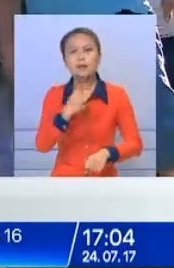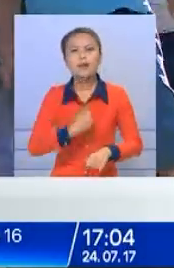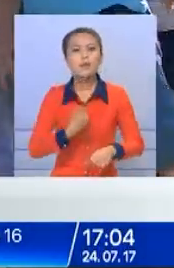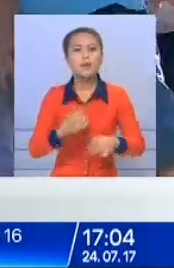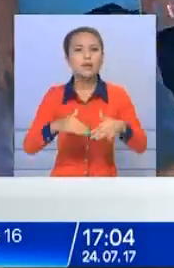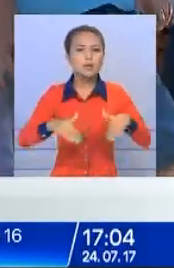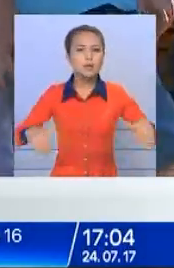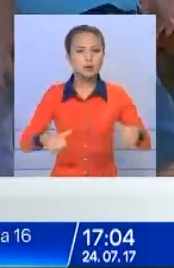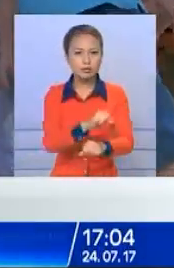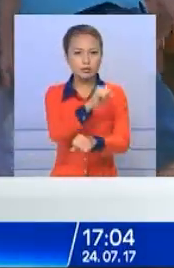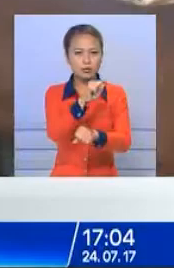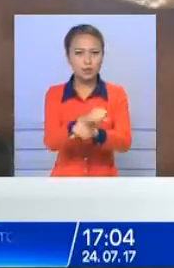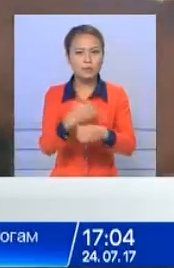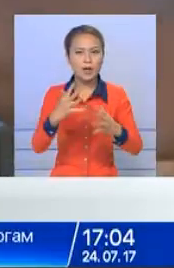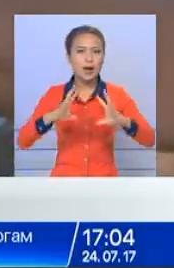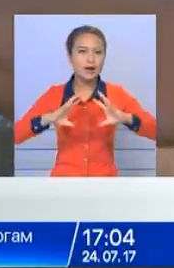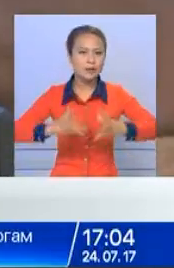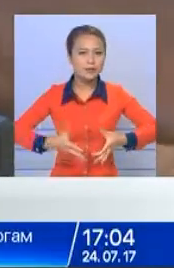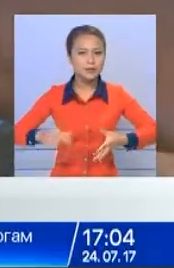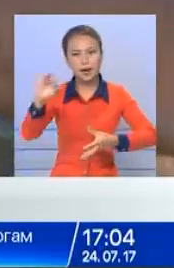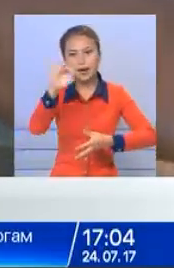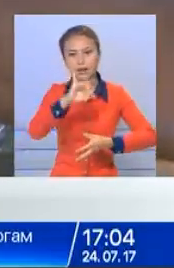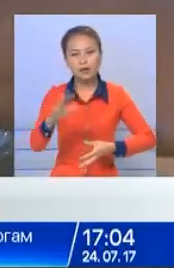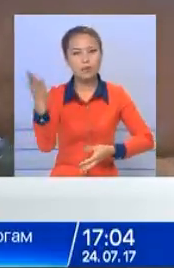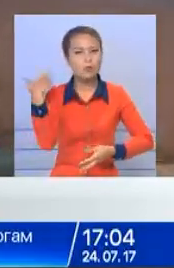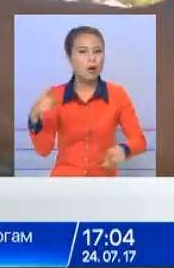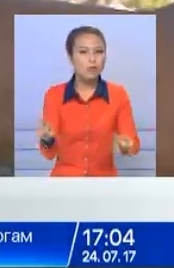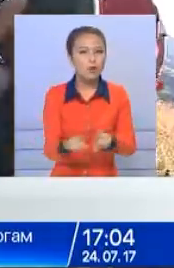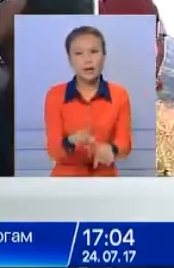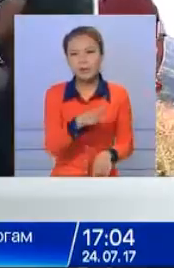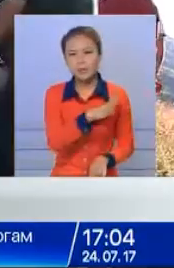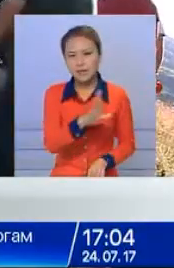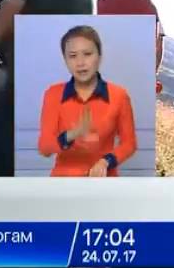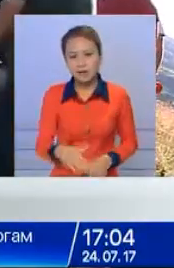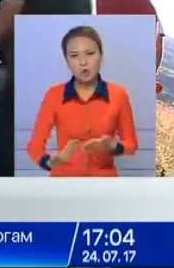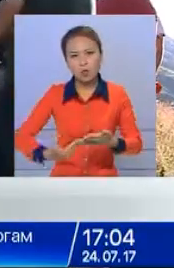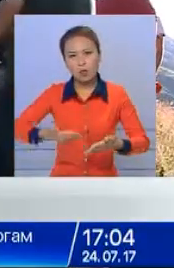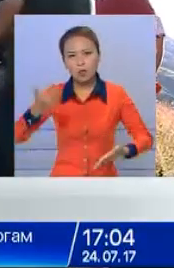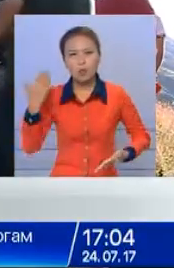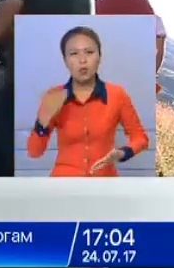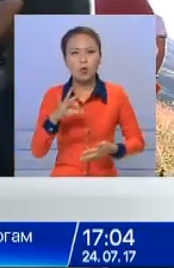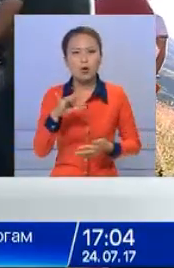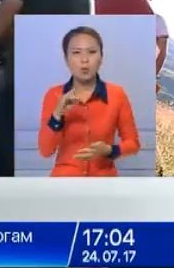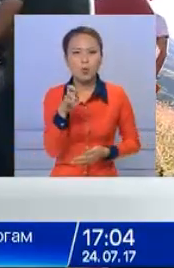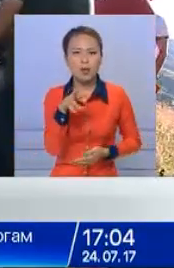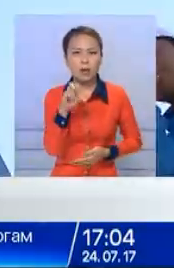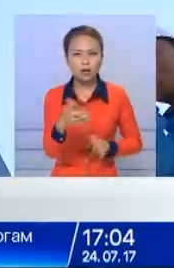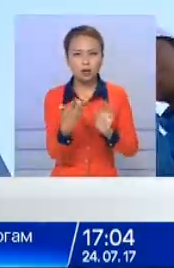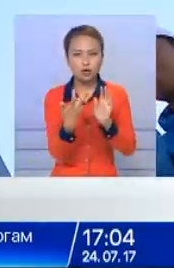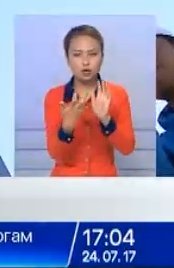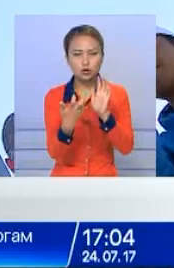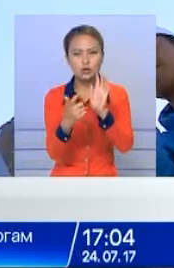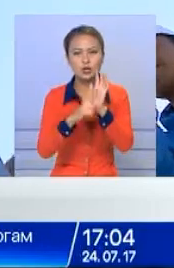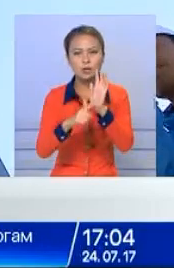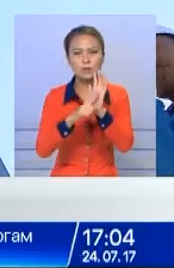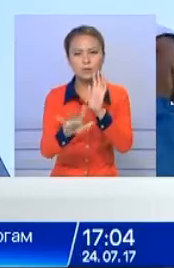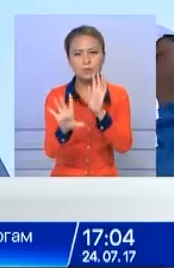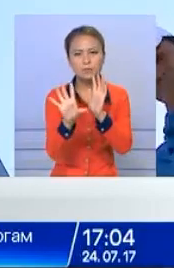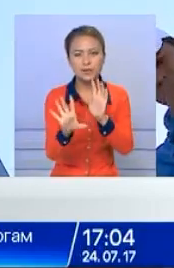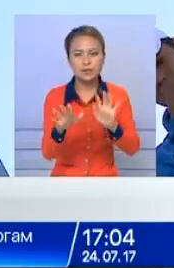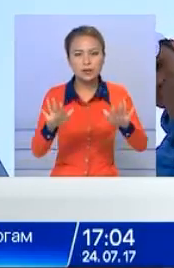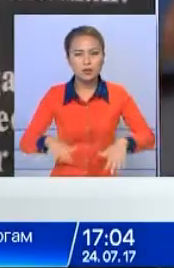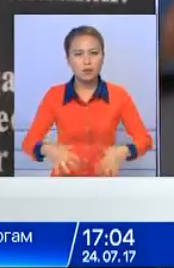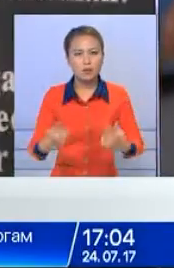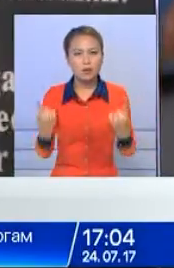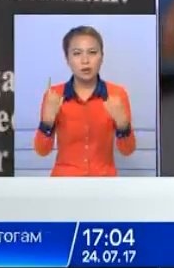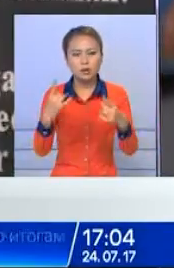шара. Себебі мұндай жеңіс әлем тарихында болған емес. Келер жылы Орбұлақ шайқасының 375 жылдығын ел болып атап өткелі